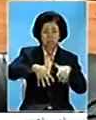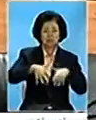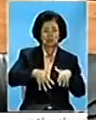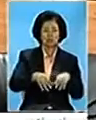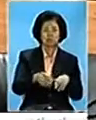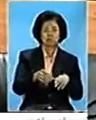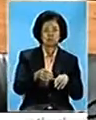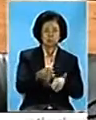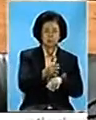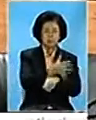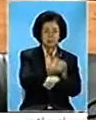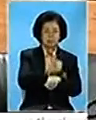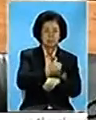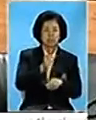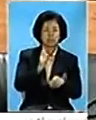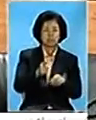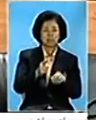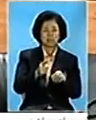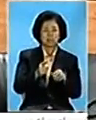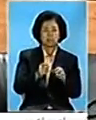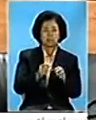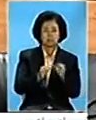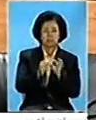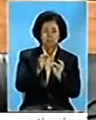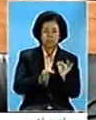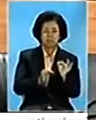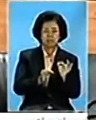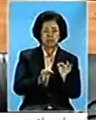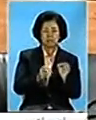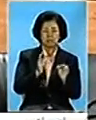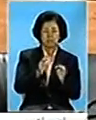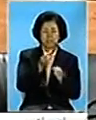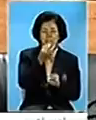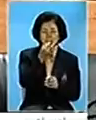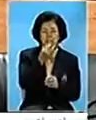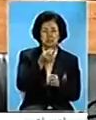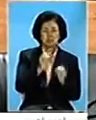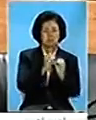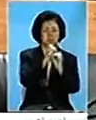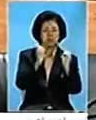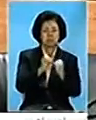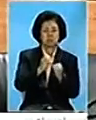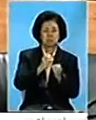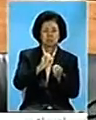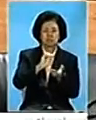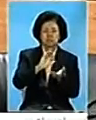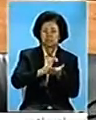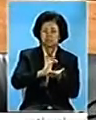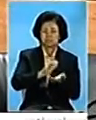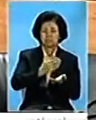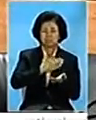นักการเมืองคือคนที่เป็นตัวแทนหรือเป็นนักการเมืองอาชีพที่ไม่ต้องมีต้นทุนมากนัก